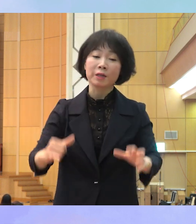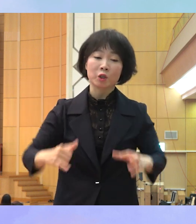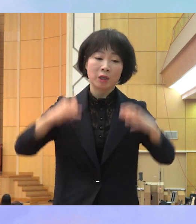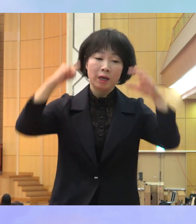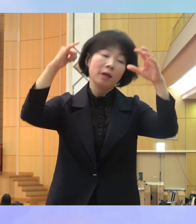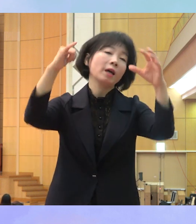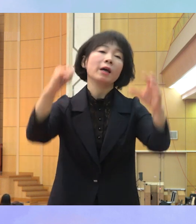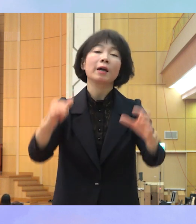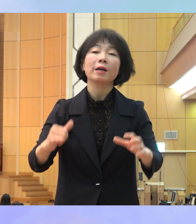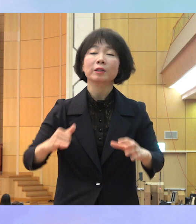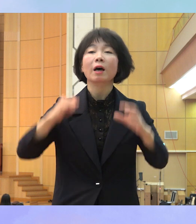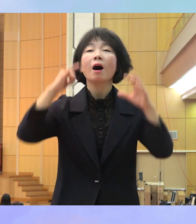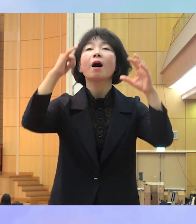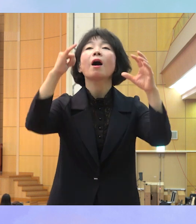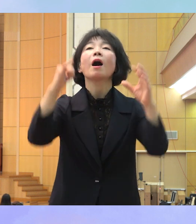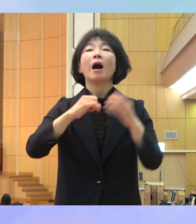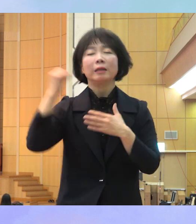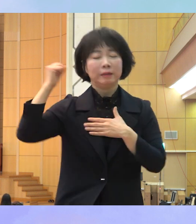속히